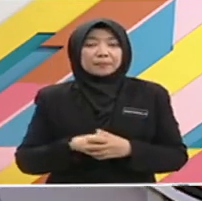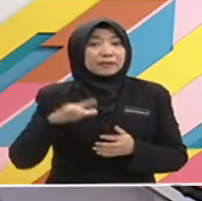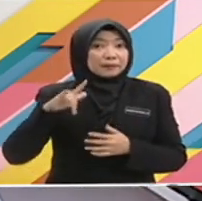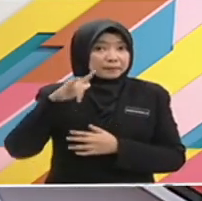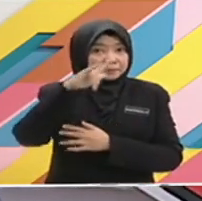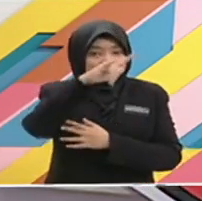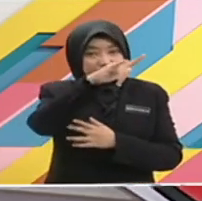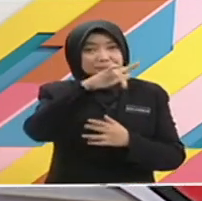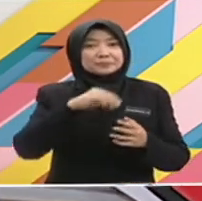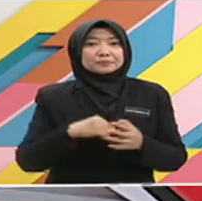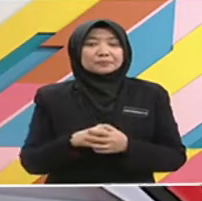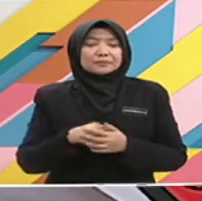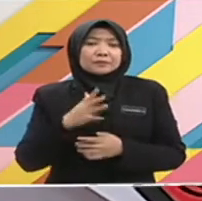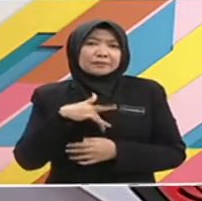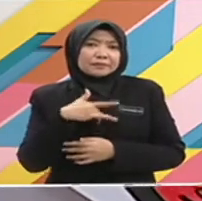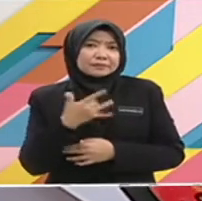terbang. Saya rasa kan cikgu,